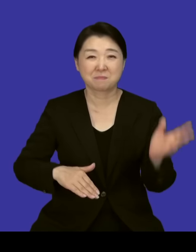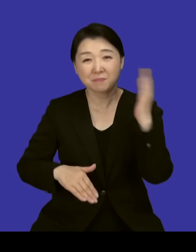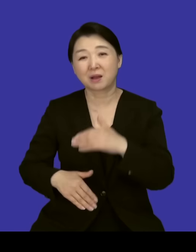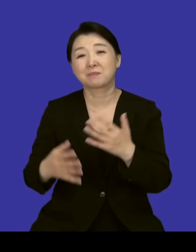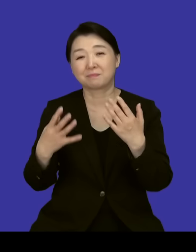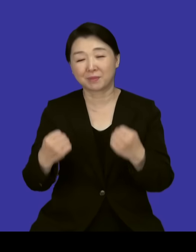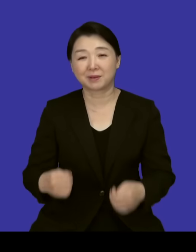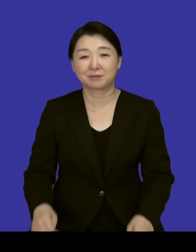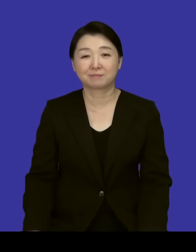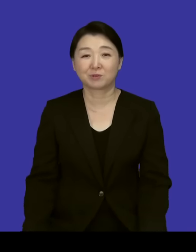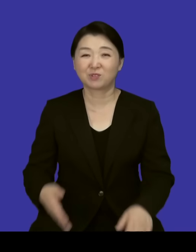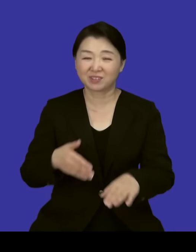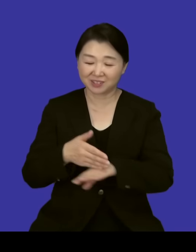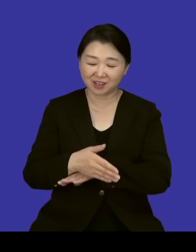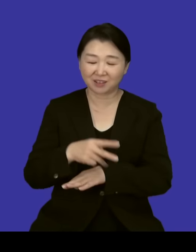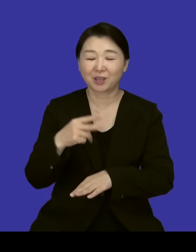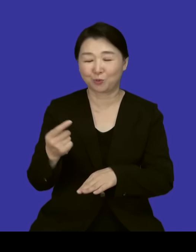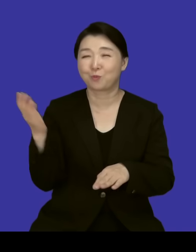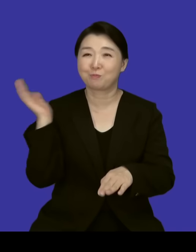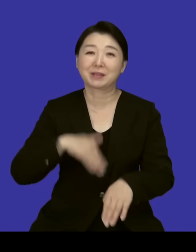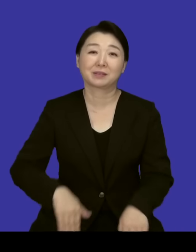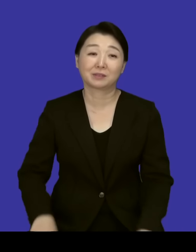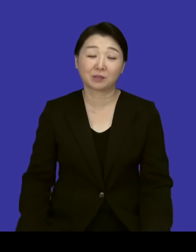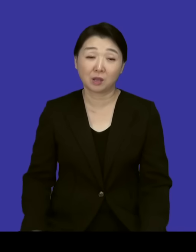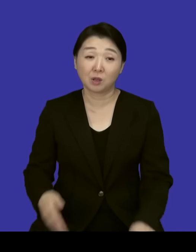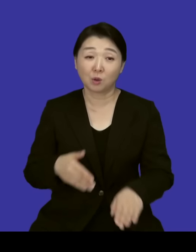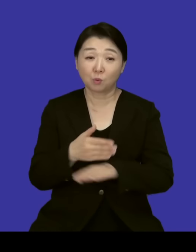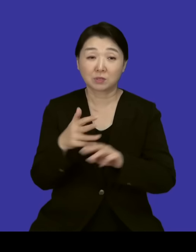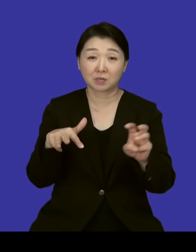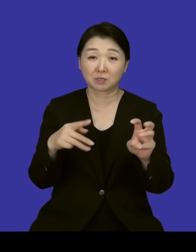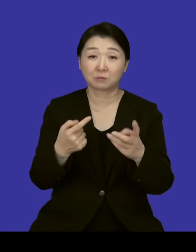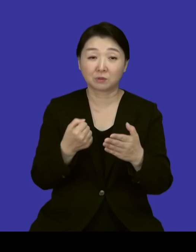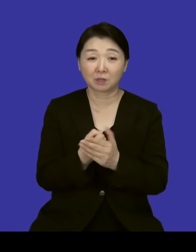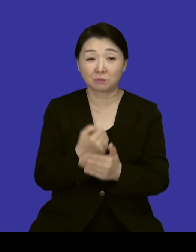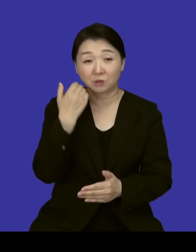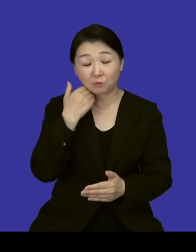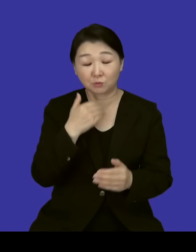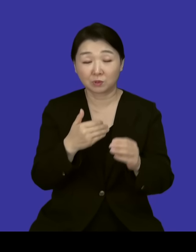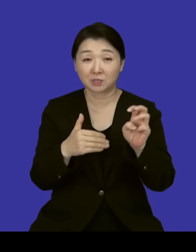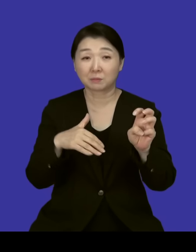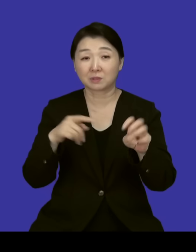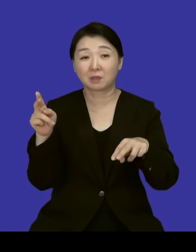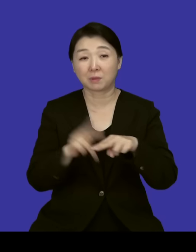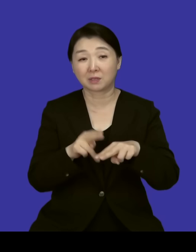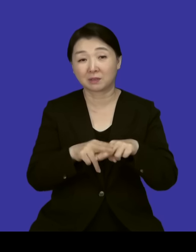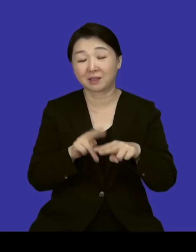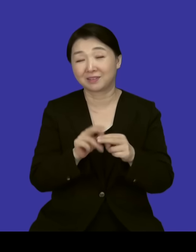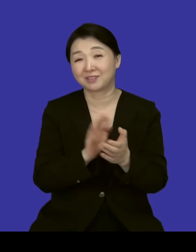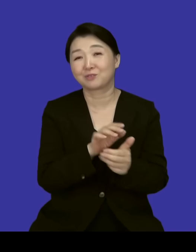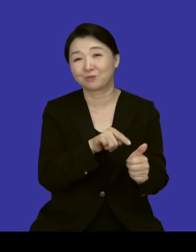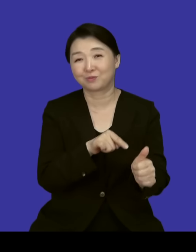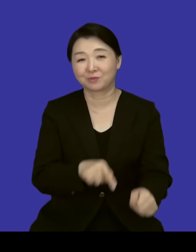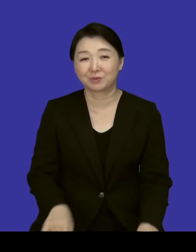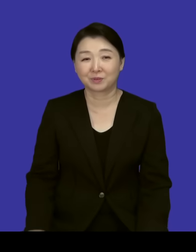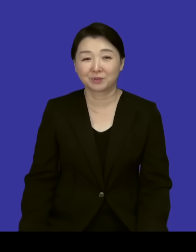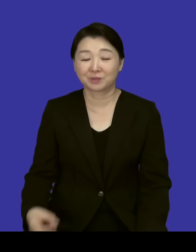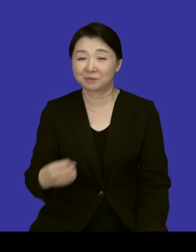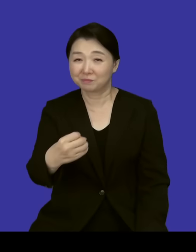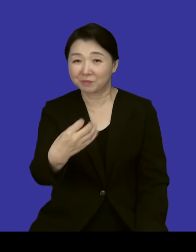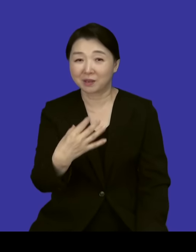지각만 해도 맞았는데요. 그러니까요. 네. 오늘도 지각 30초 때문에 한 30대 맞았다는 그쵸? 친구가 그럼요. 예, 그